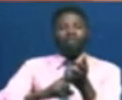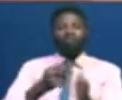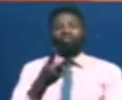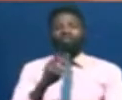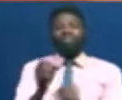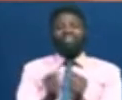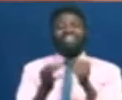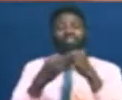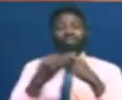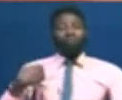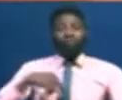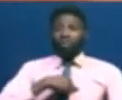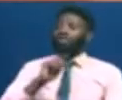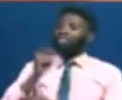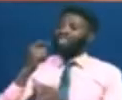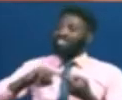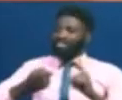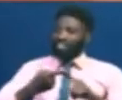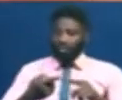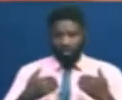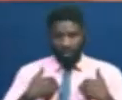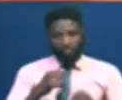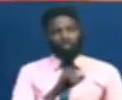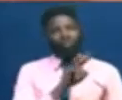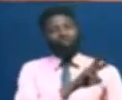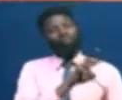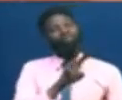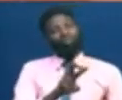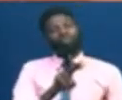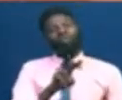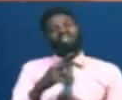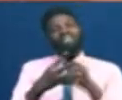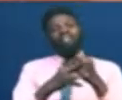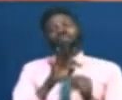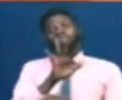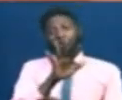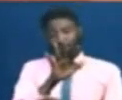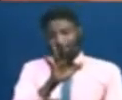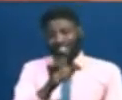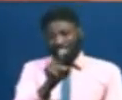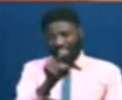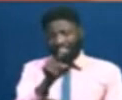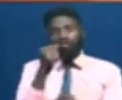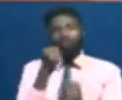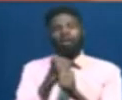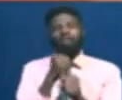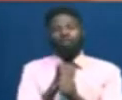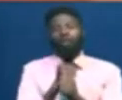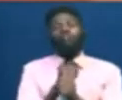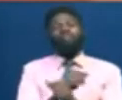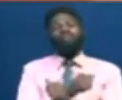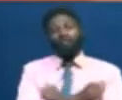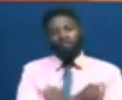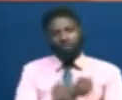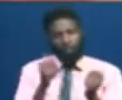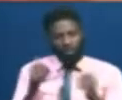Kenyan standard ile inaitwa 2295. Imefanya vyema sana. Sababu kusudi yake wakati huu